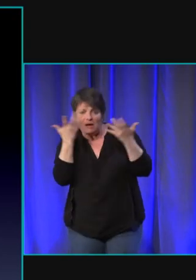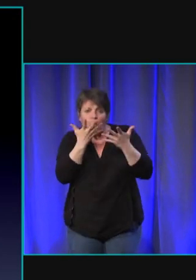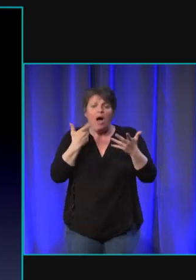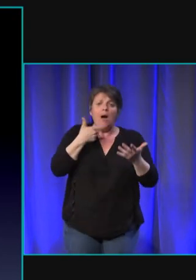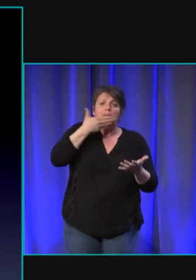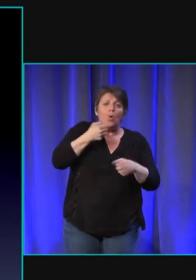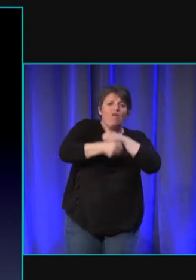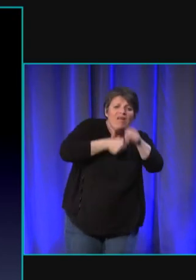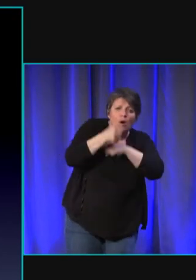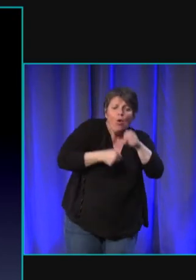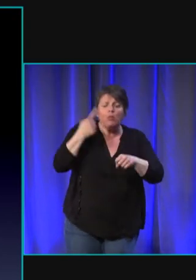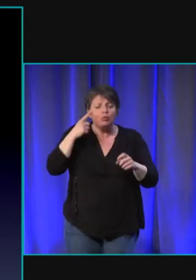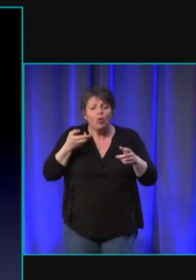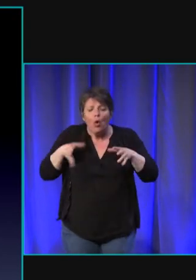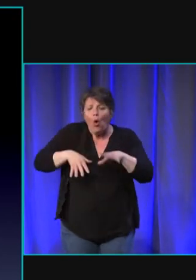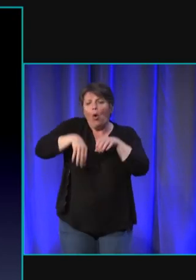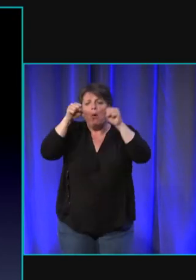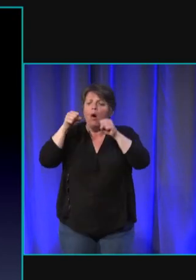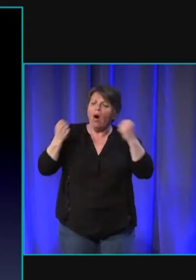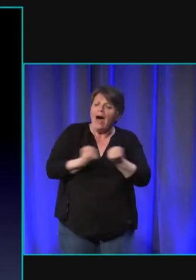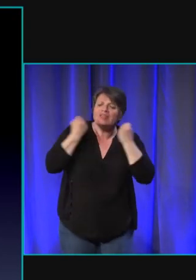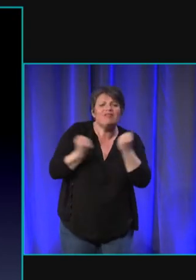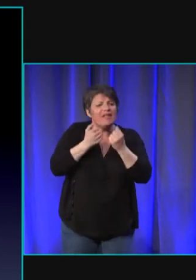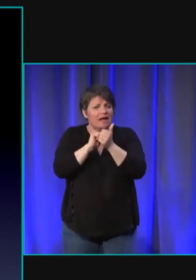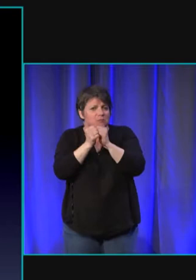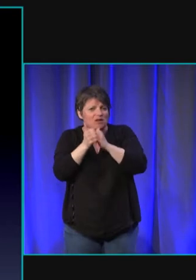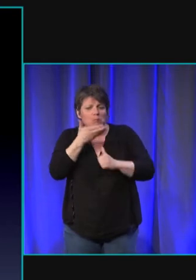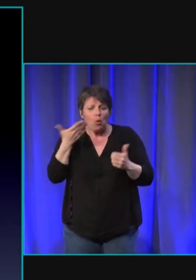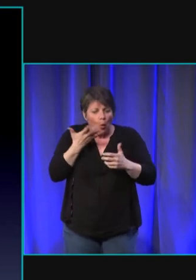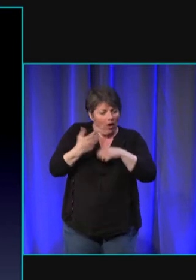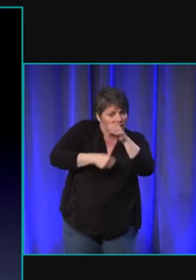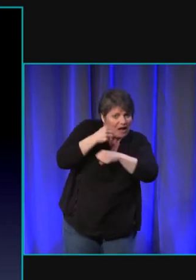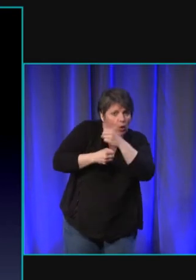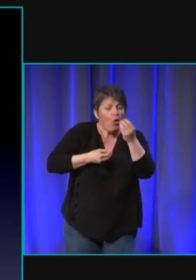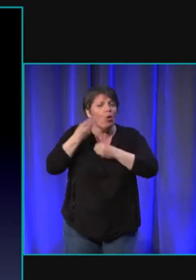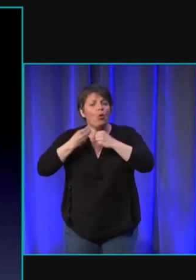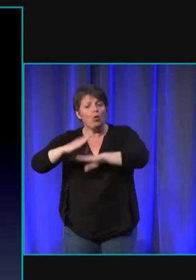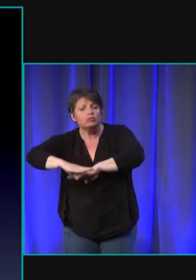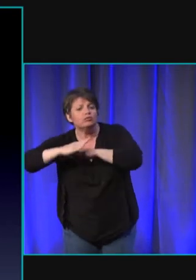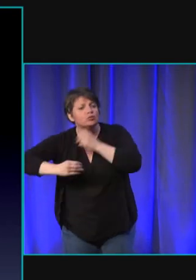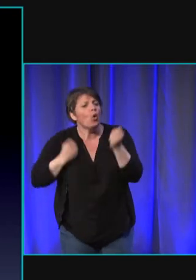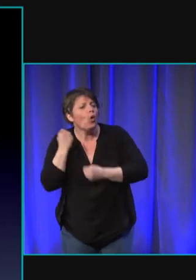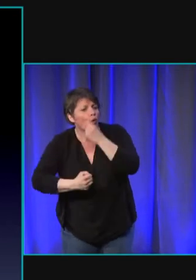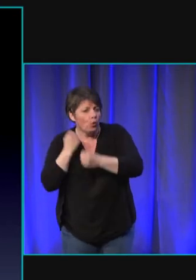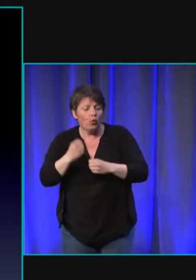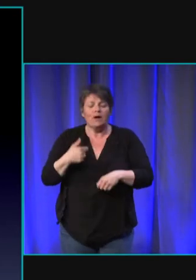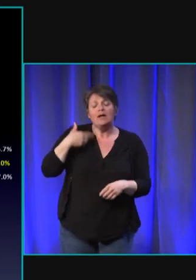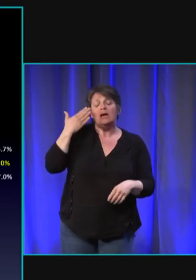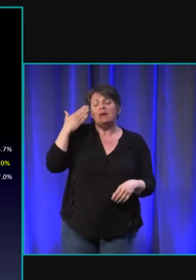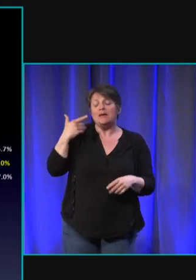comme la course à pied, par exemple? Alors, qu'en est-il sur des efforts intenses et répétés lorsqu'on compare ces deux